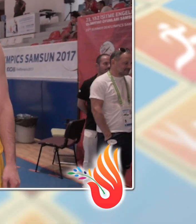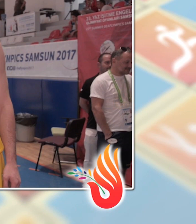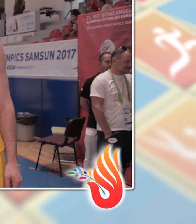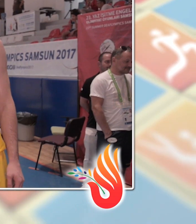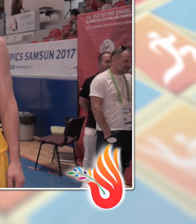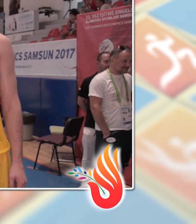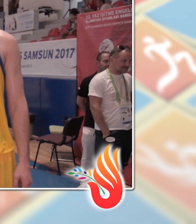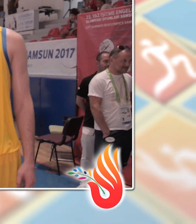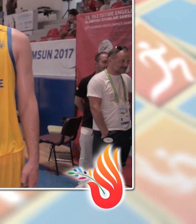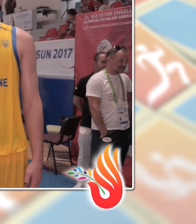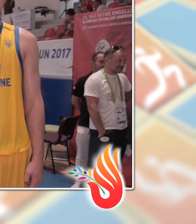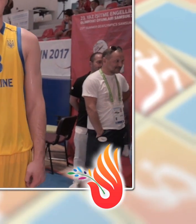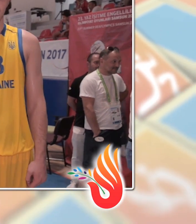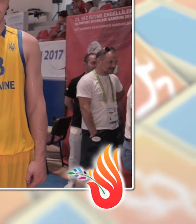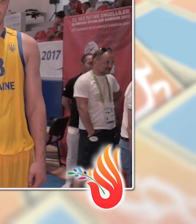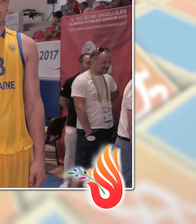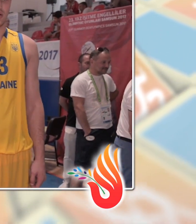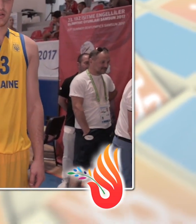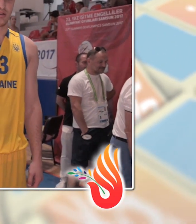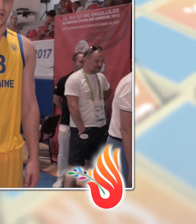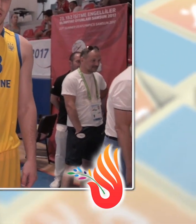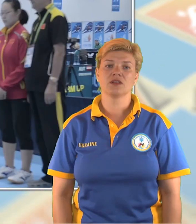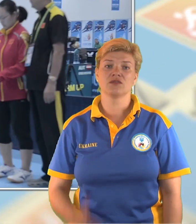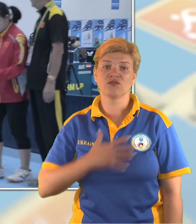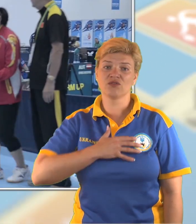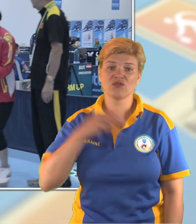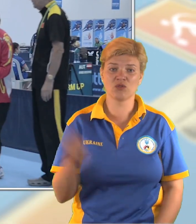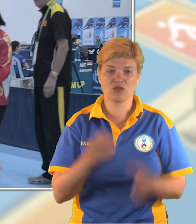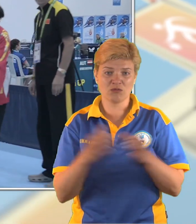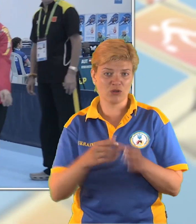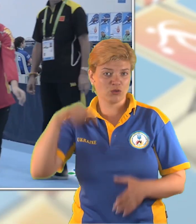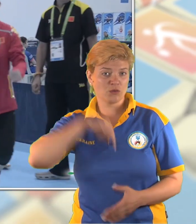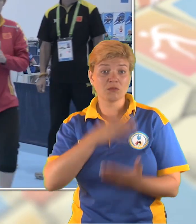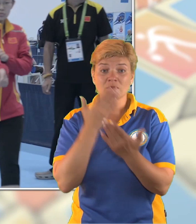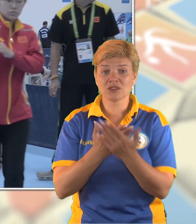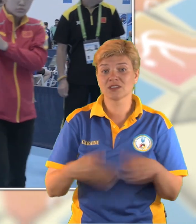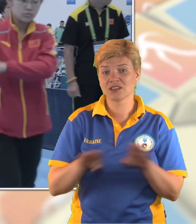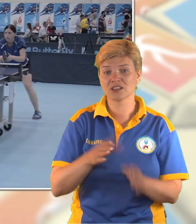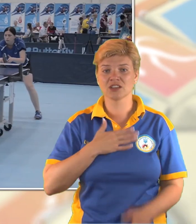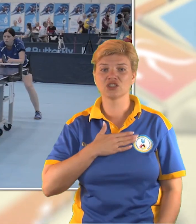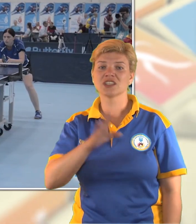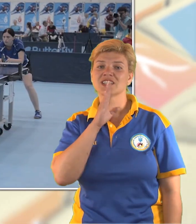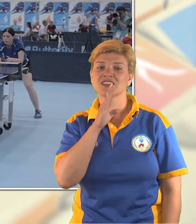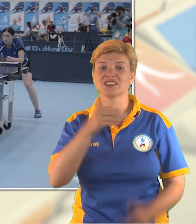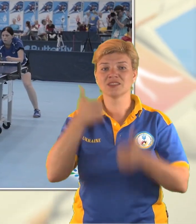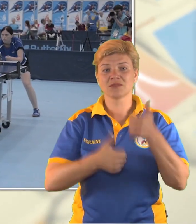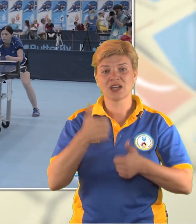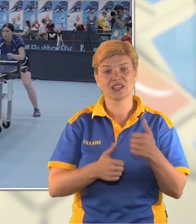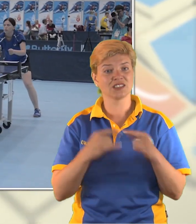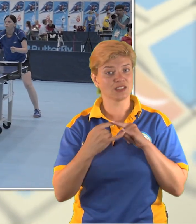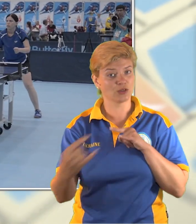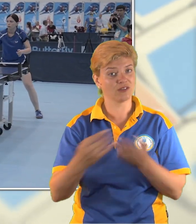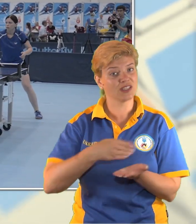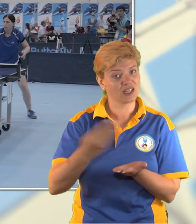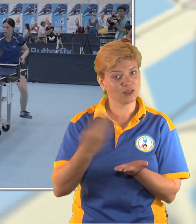Плюс 1 або 0-0, до кінця йдемо, боремося. Силу свого командного духу продемонстрували також наші дівчата